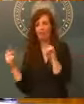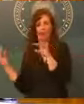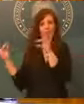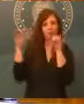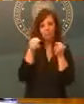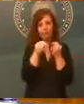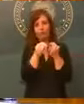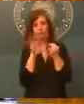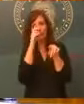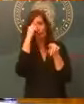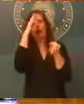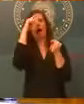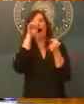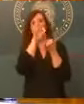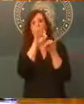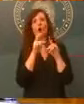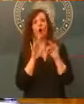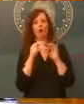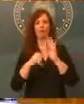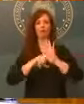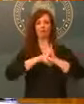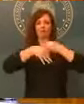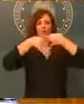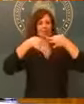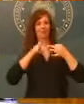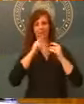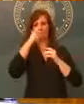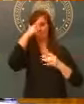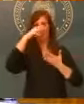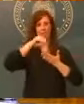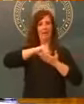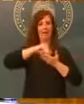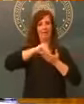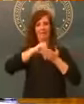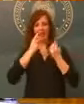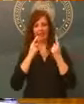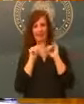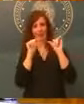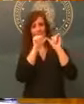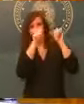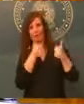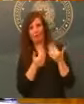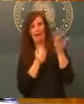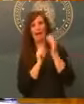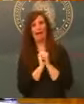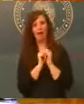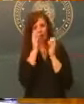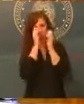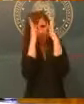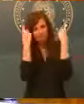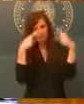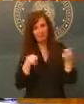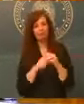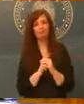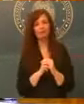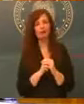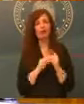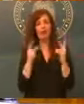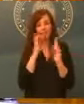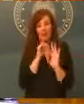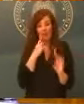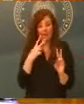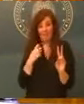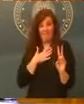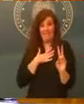di legalità dello Stato questa è la scuola che in parte io immagino in una scuola dove come è stato per la mia vita se non